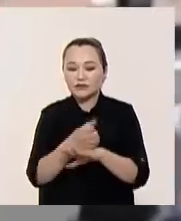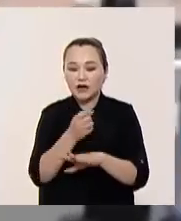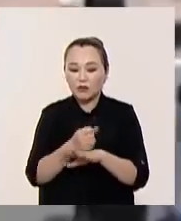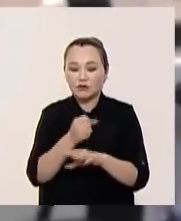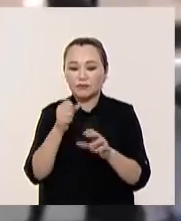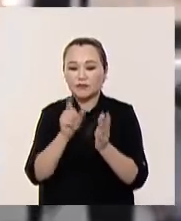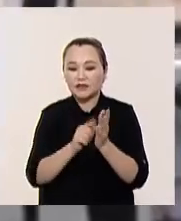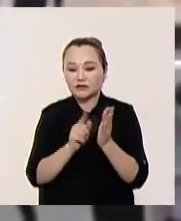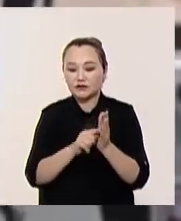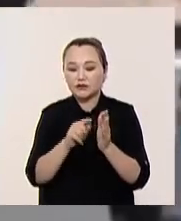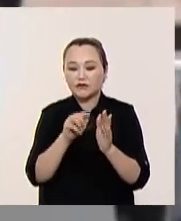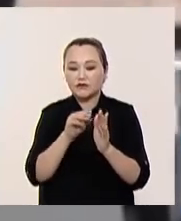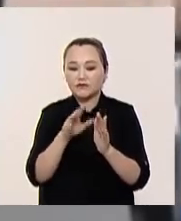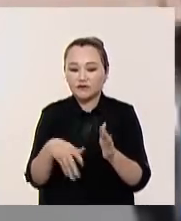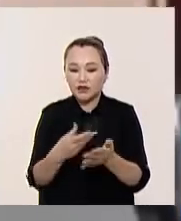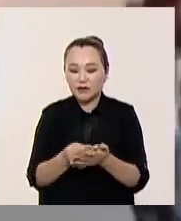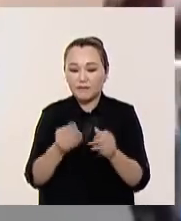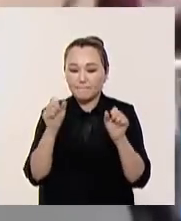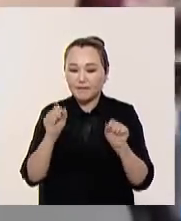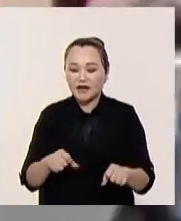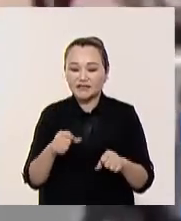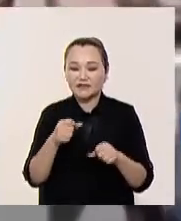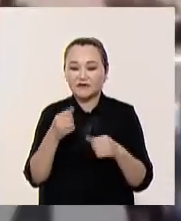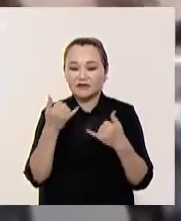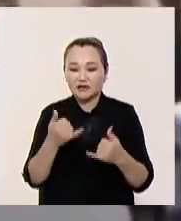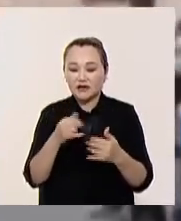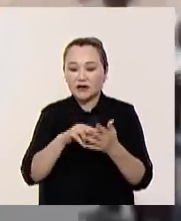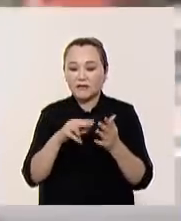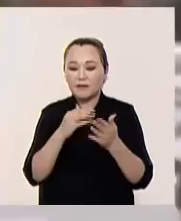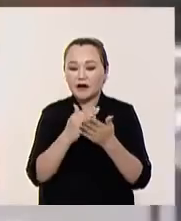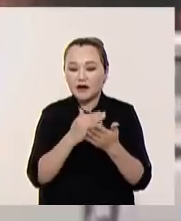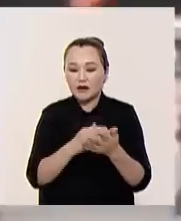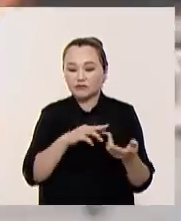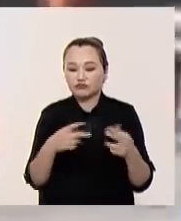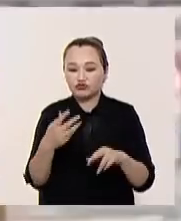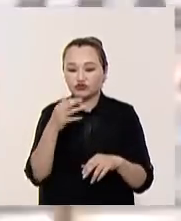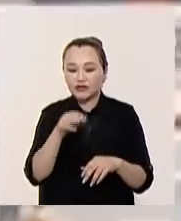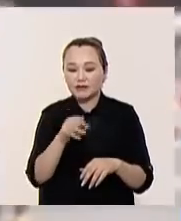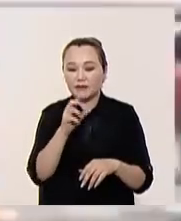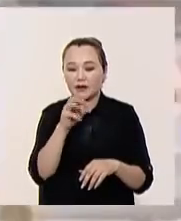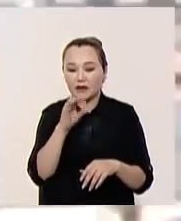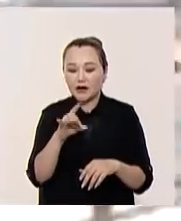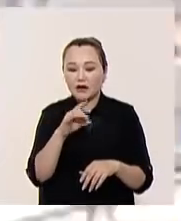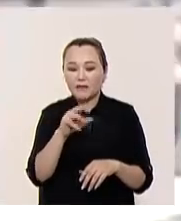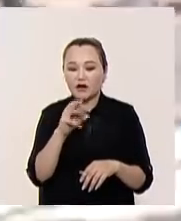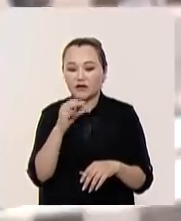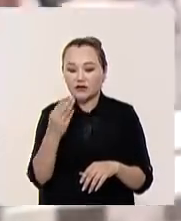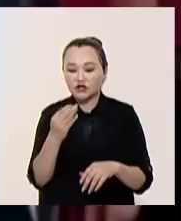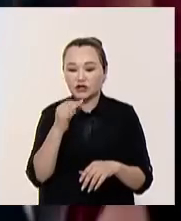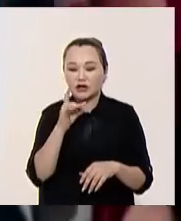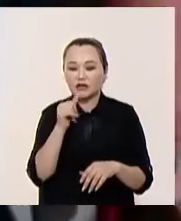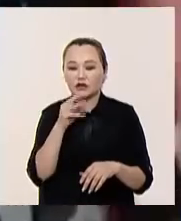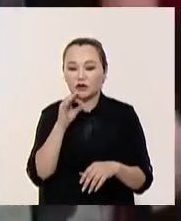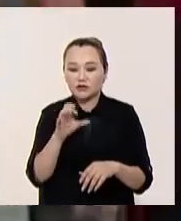заработать пенсионные выплаты. Самые массовые программы произошли в штатах Бихар, Мадхья-Прадеш и Раджастан.